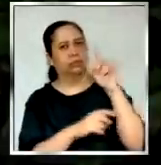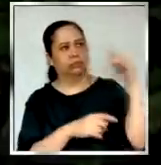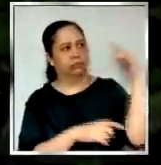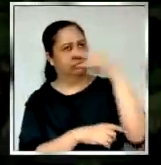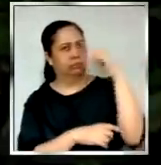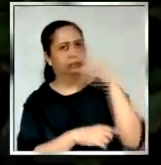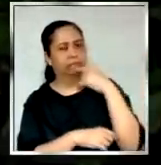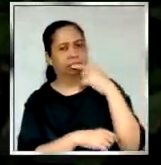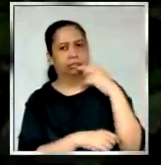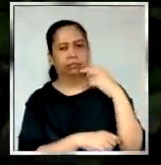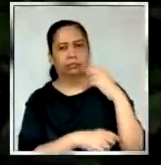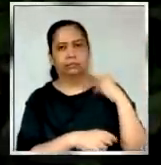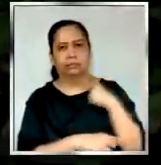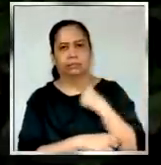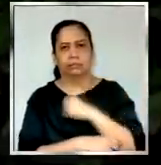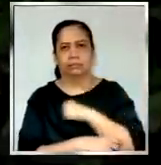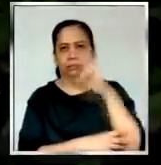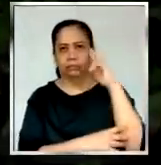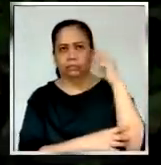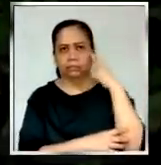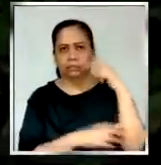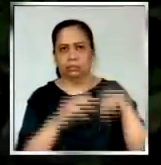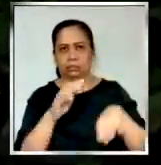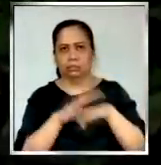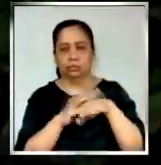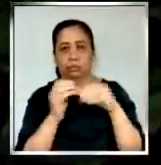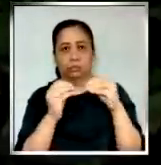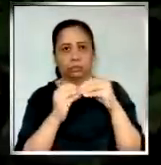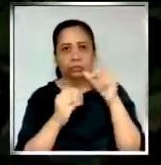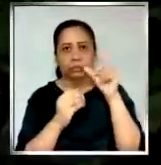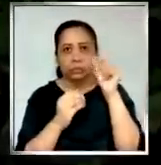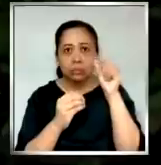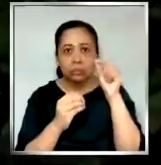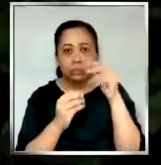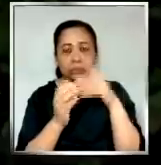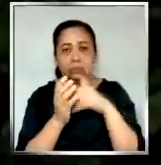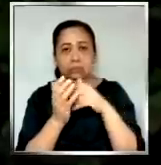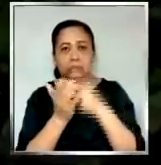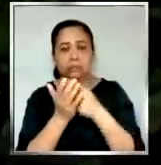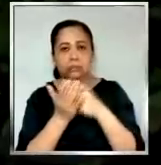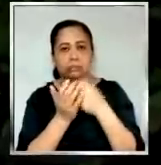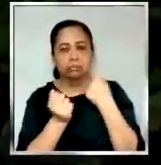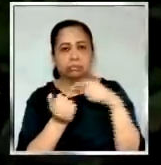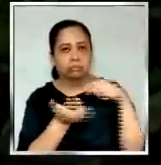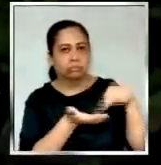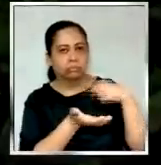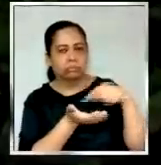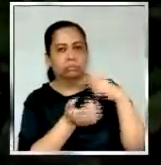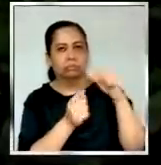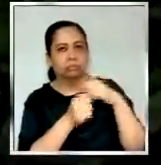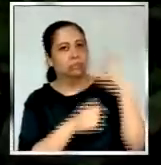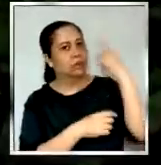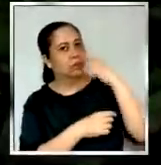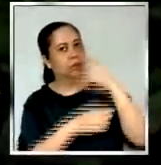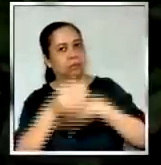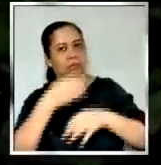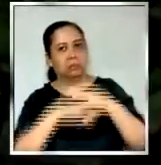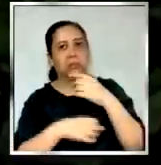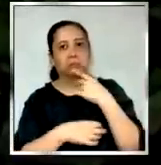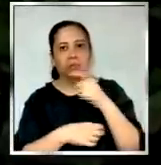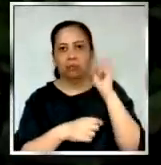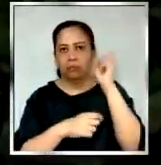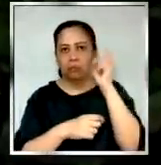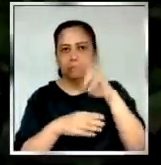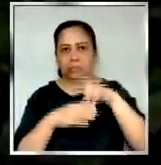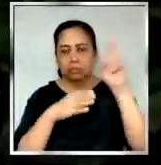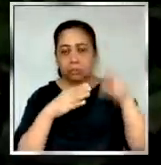Gordon, umaabot pa raw ng hanggang 20,000 piso ang singil kada swab test, kapalit ng mabilis na resulta.